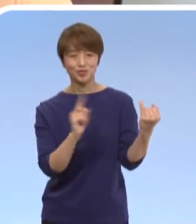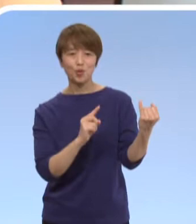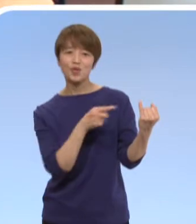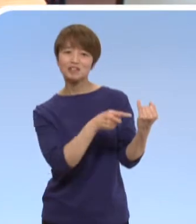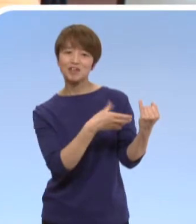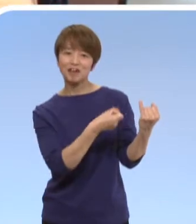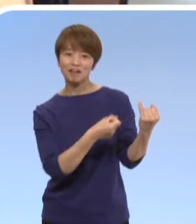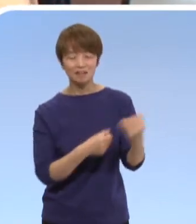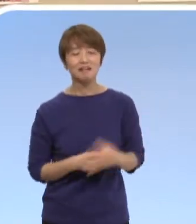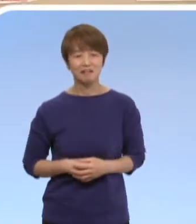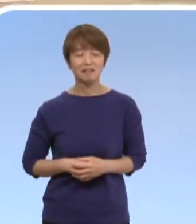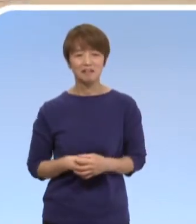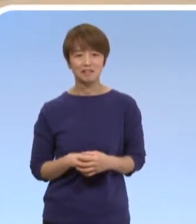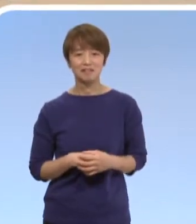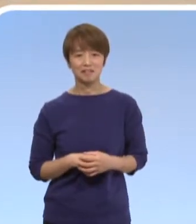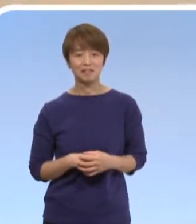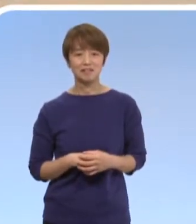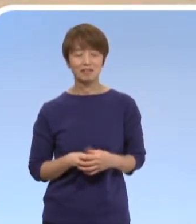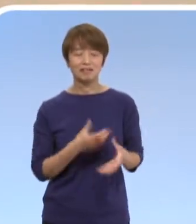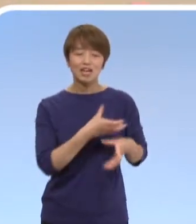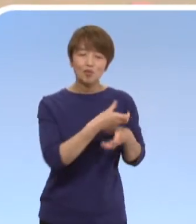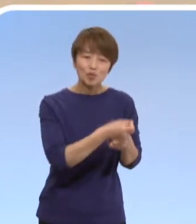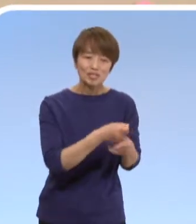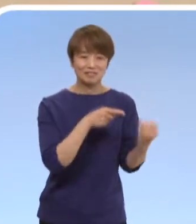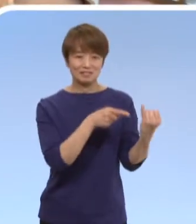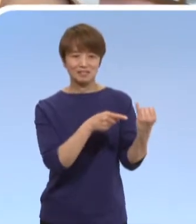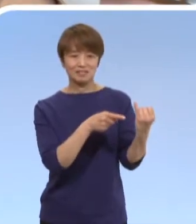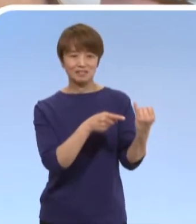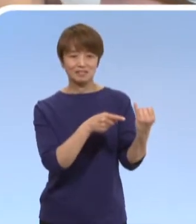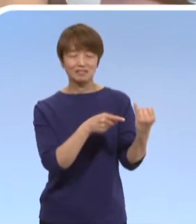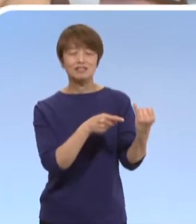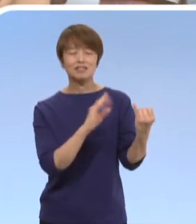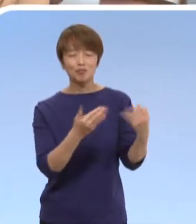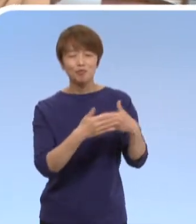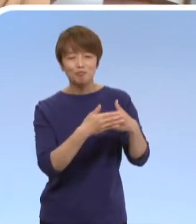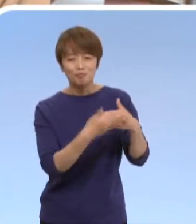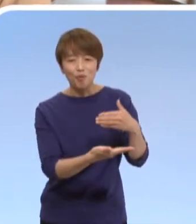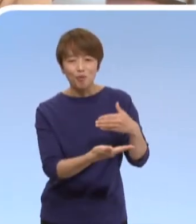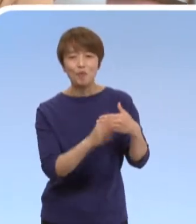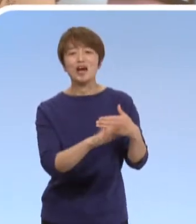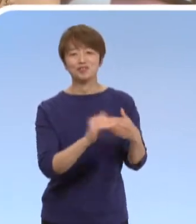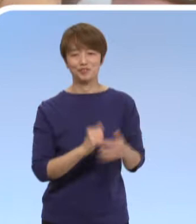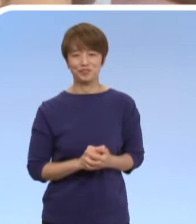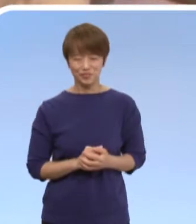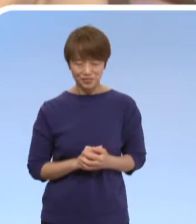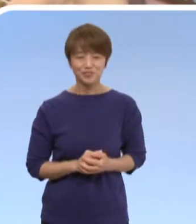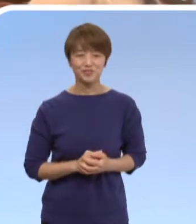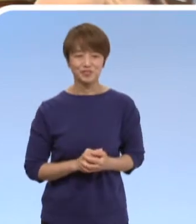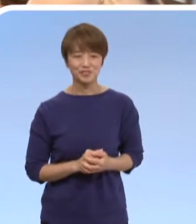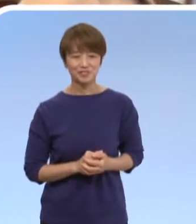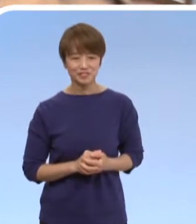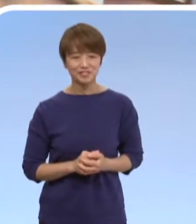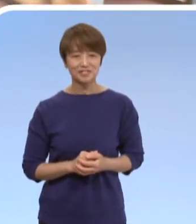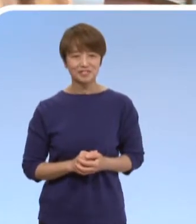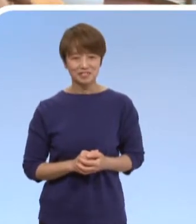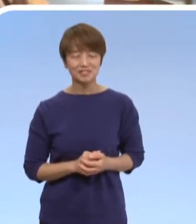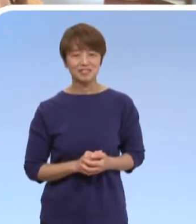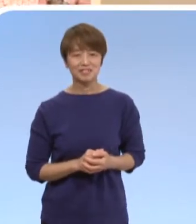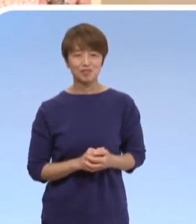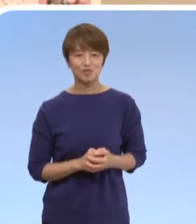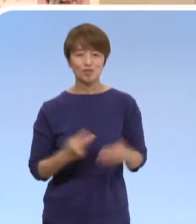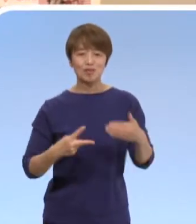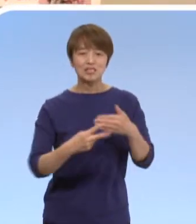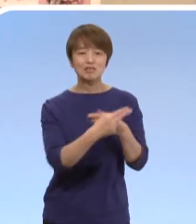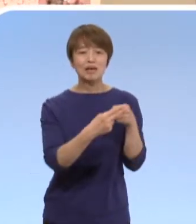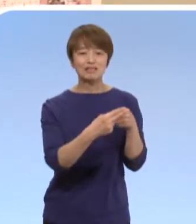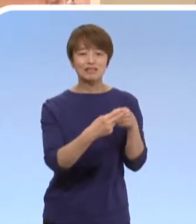リーダーっぷりと言いますか。 頼もしい方ですあでもちょっと抜けてるところも本当は あって。抜けてるところあるんですか。